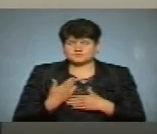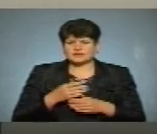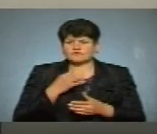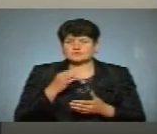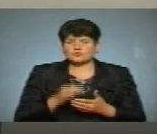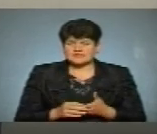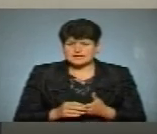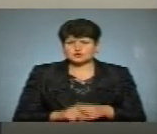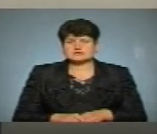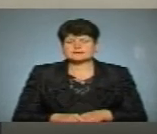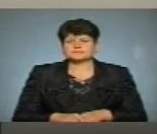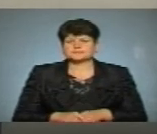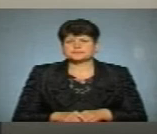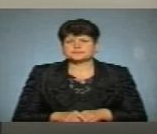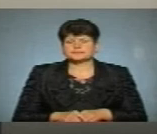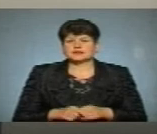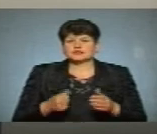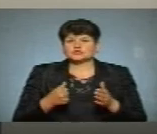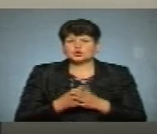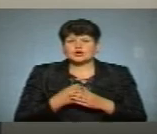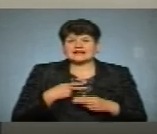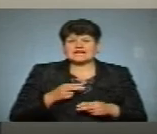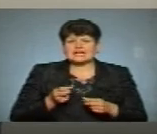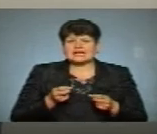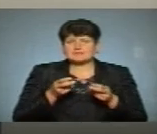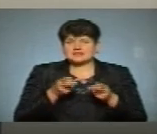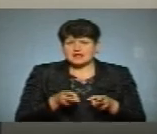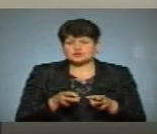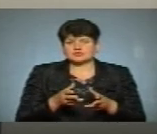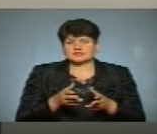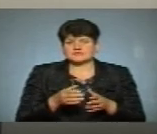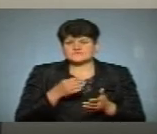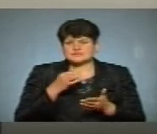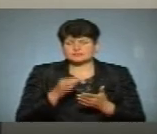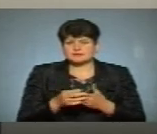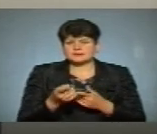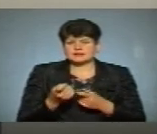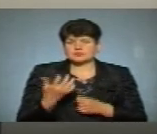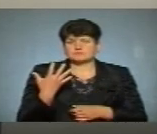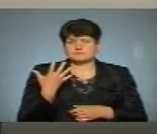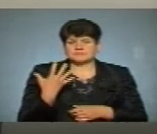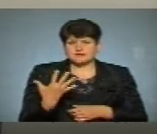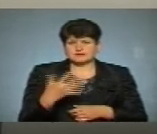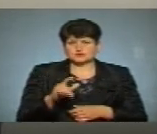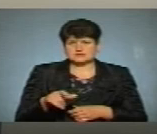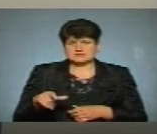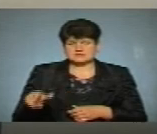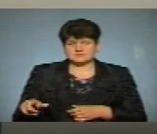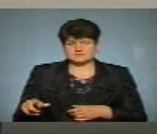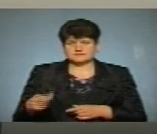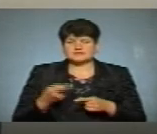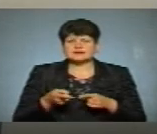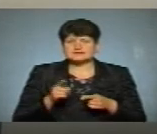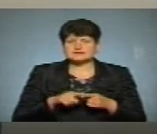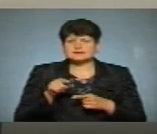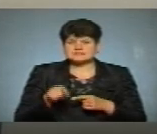відповідальності. До кримінальної відповідальності притягнуто порядка 5 осіб. Це